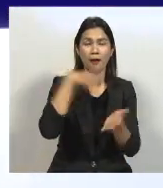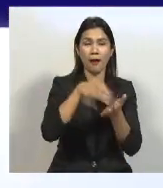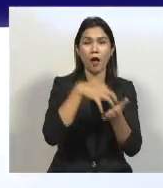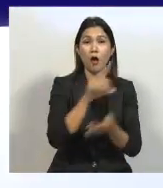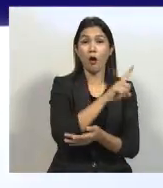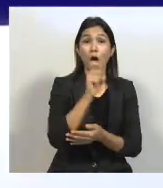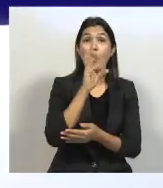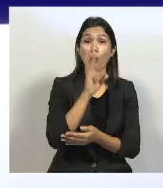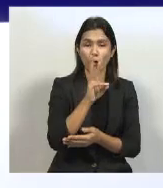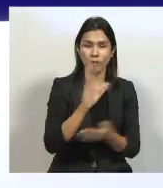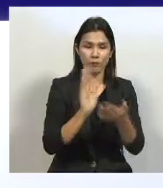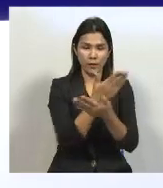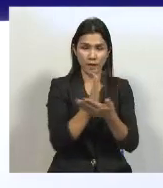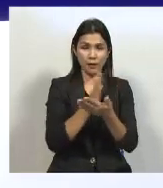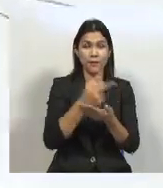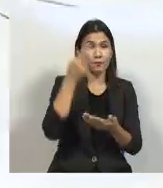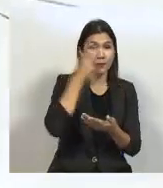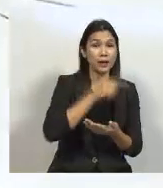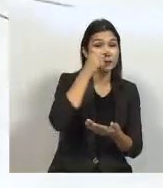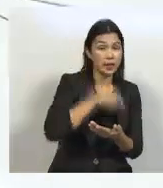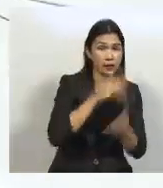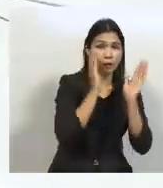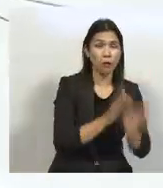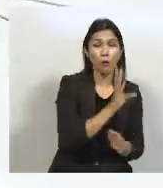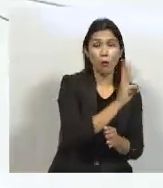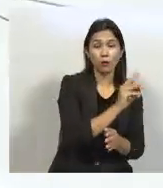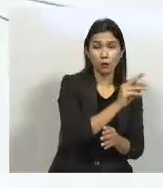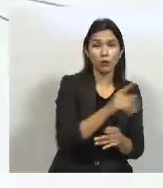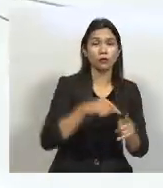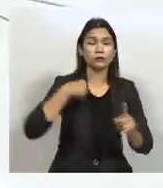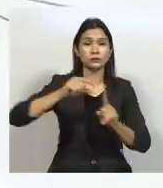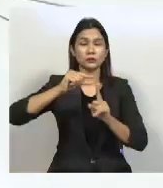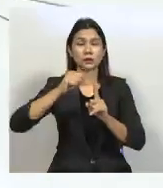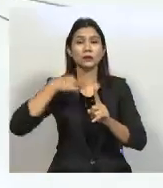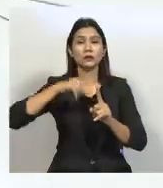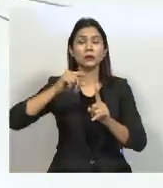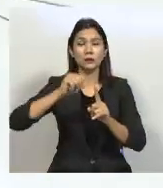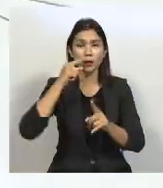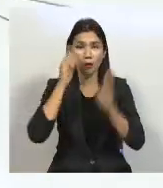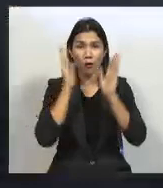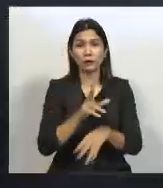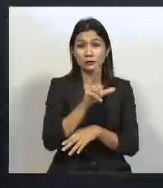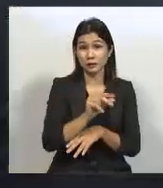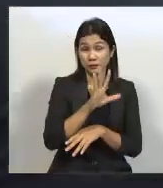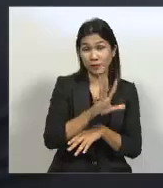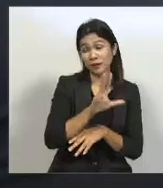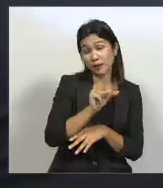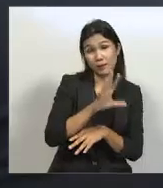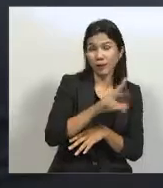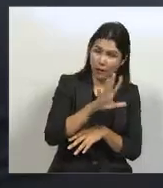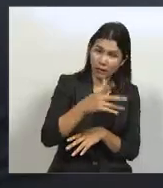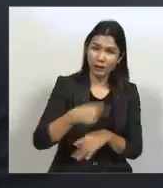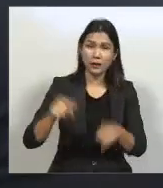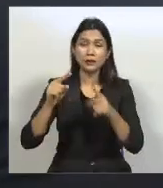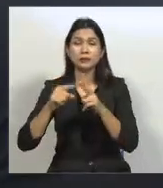บ่งเป็นสัดส่วนของพรรคเพื่อไทย66คนพรรคอนาคตใหม่33หรือ35คนพรรค